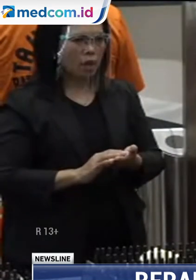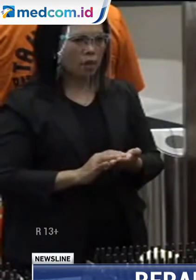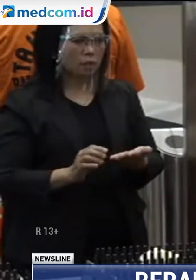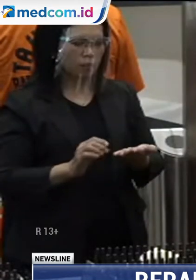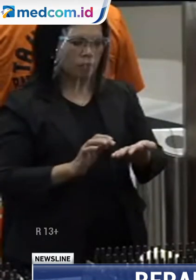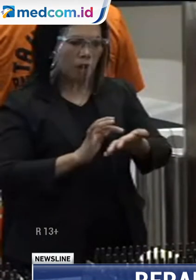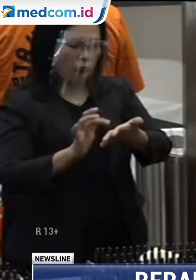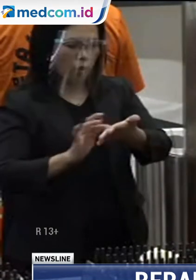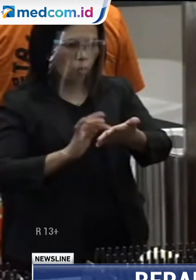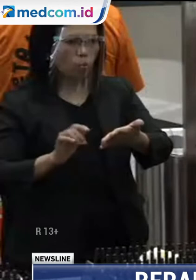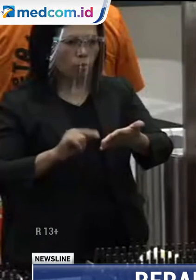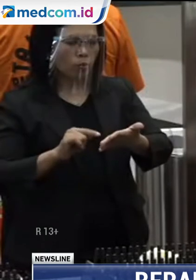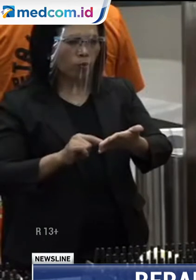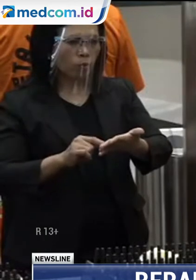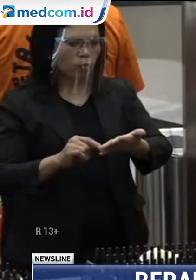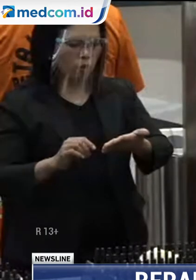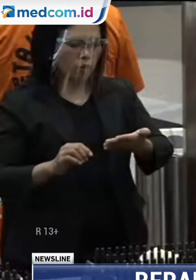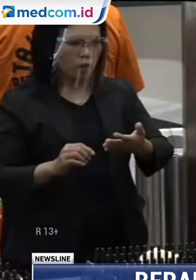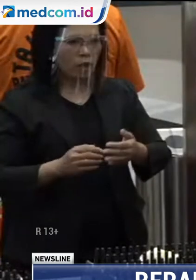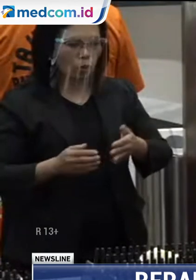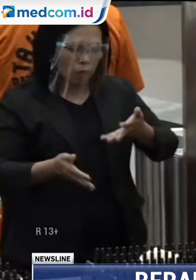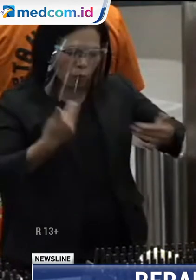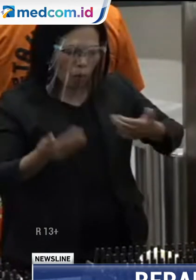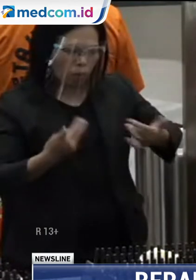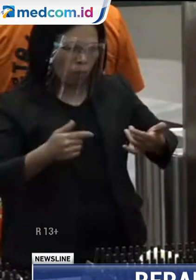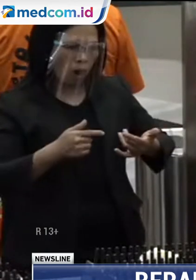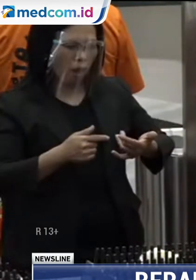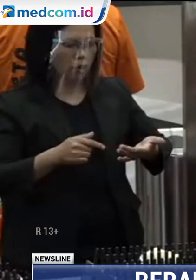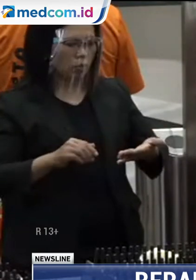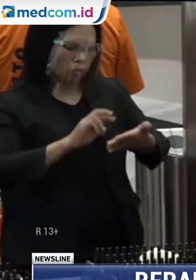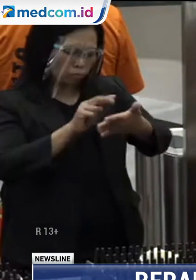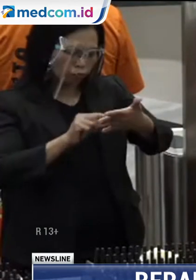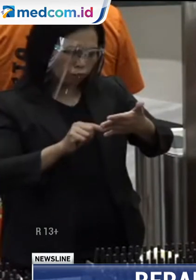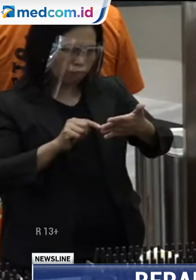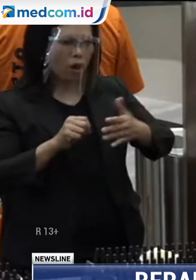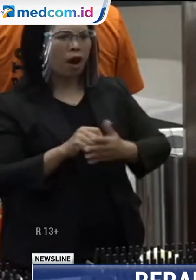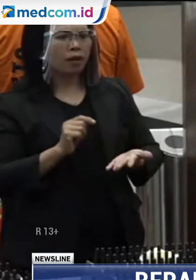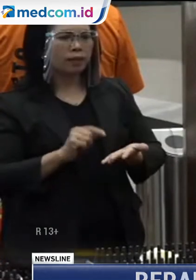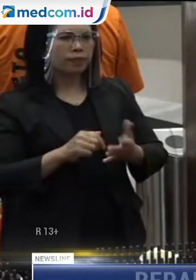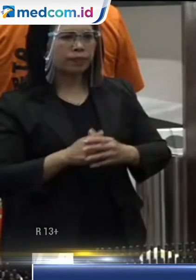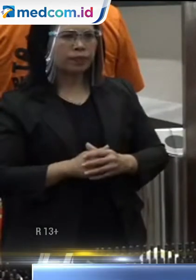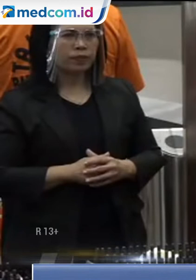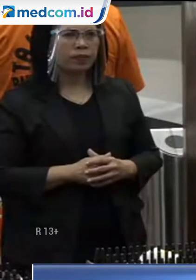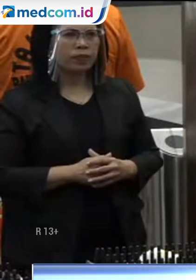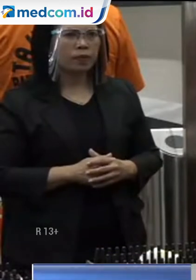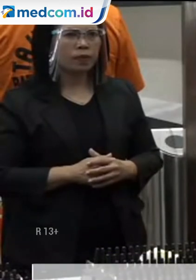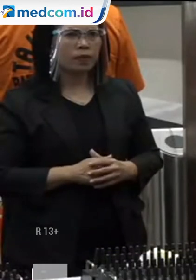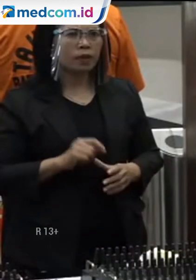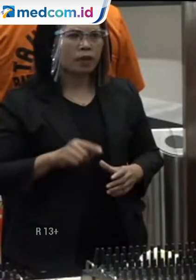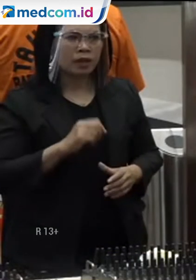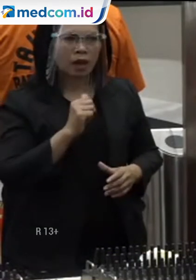take down oleh Satgas Waspada Investasi yang disampaikan kepada kami. Namun demikian, karena sifatnya ini